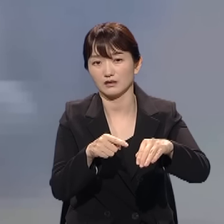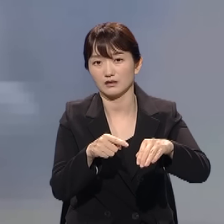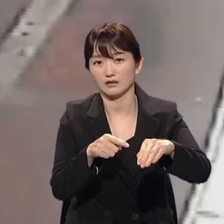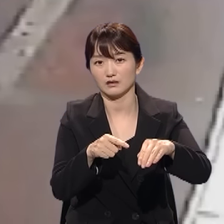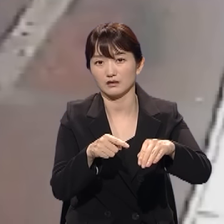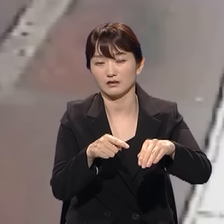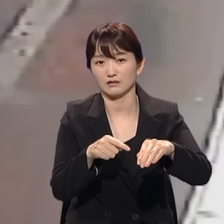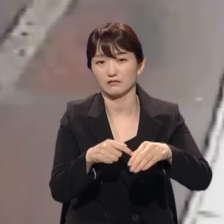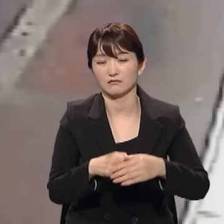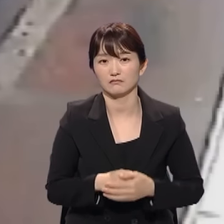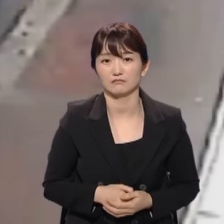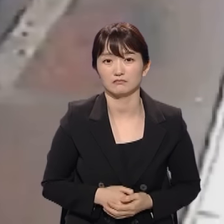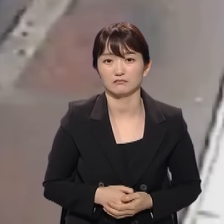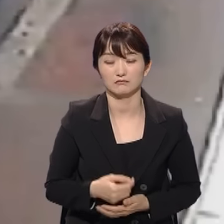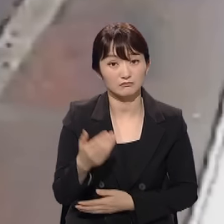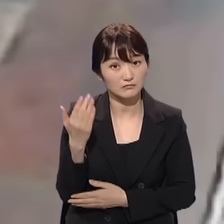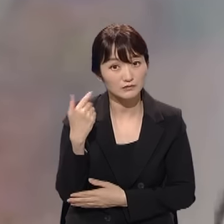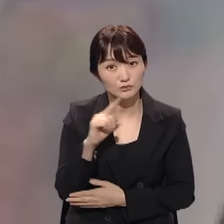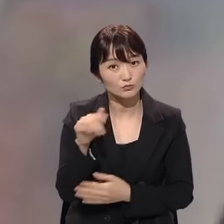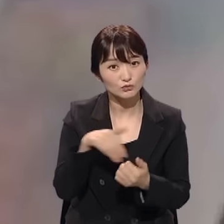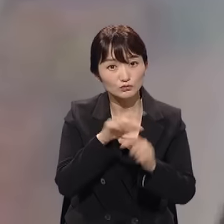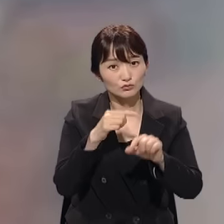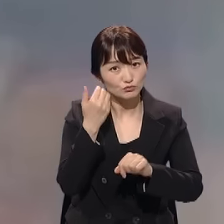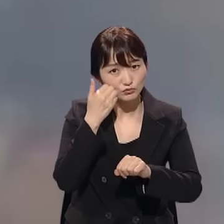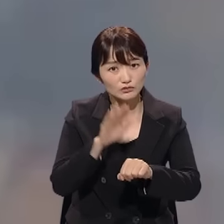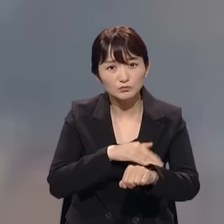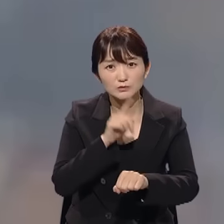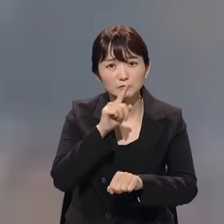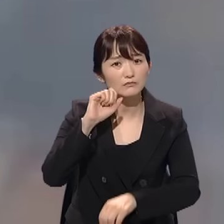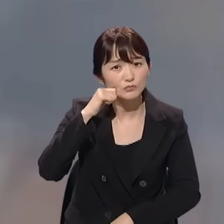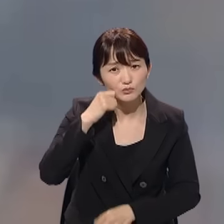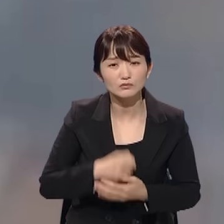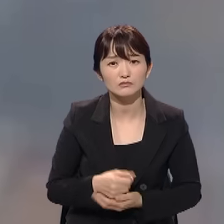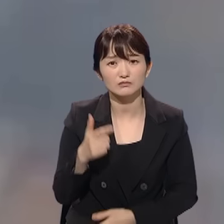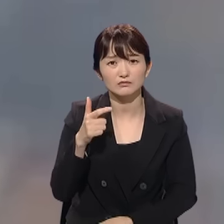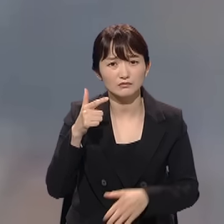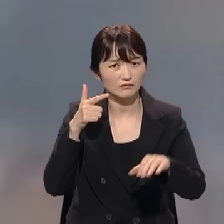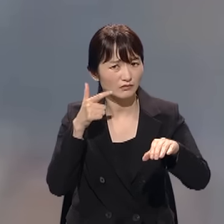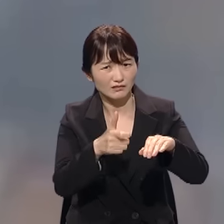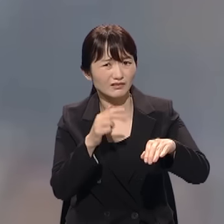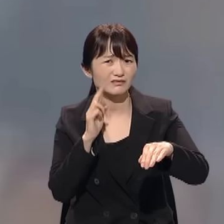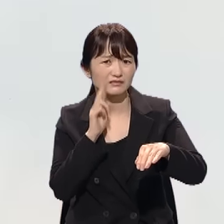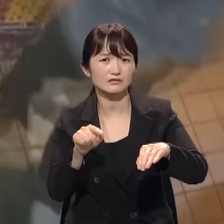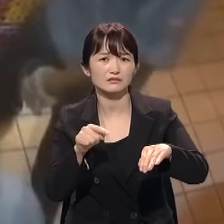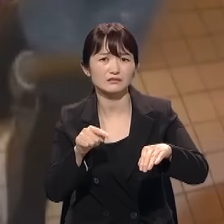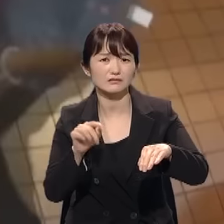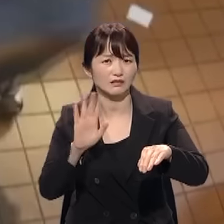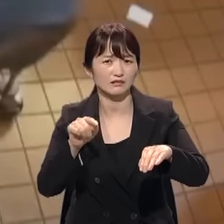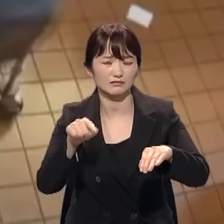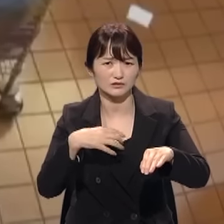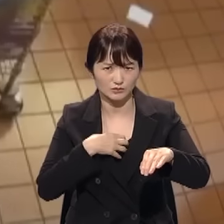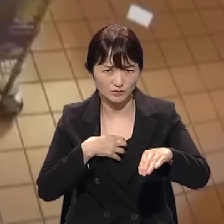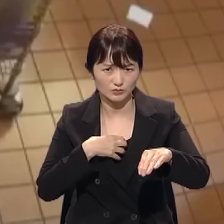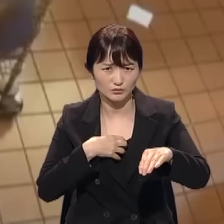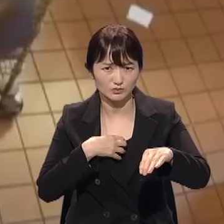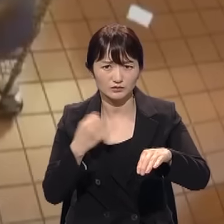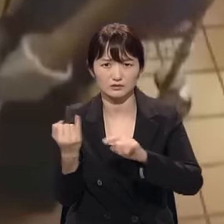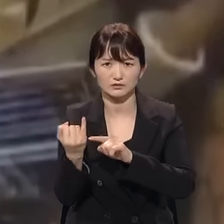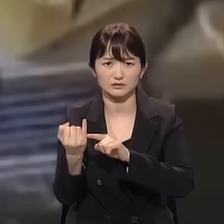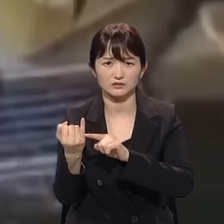쐈어요? 네, 뭐 그전까지 상황이야 누가 더 잘못했다고 말하기 어렵지만 총을 쏘고는 이건 아니죠. 정말 위험한 대응이었죠. 결국